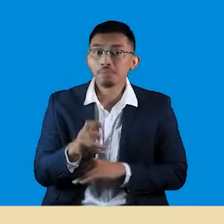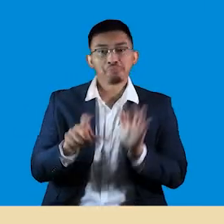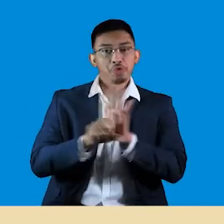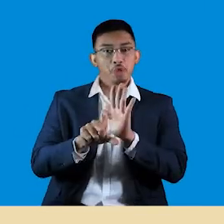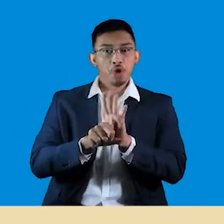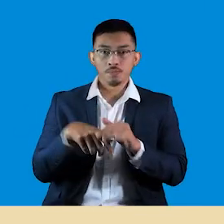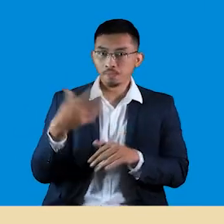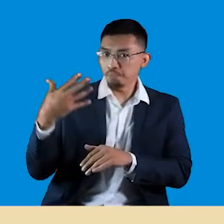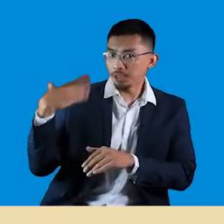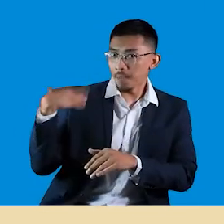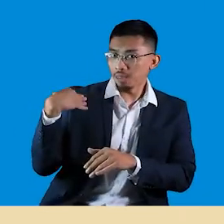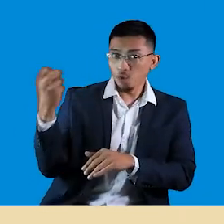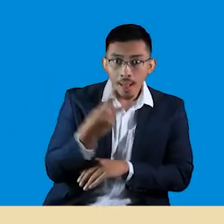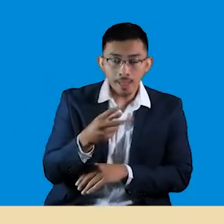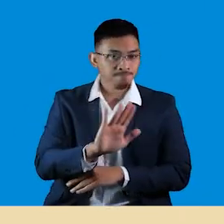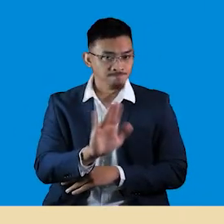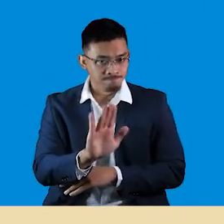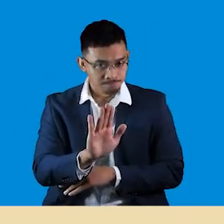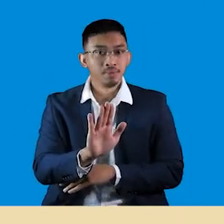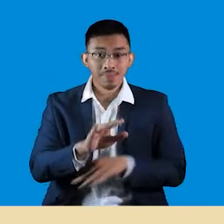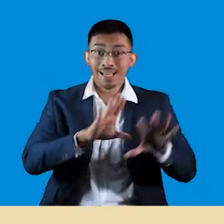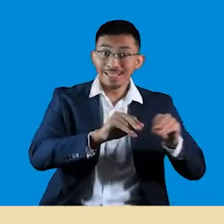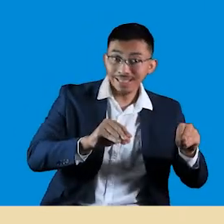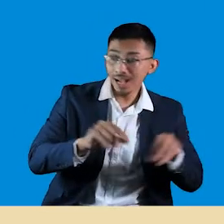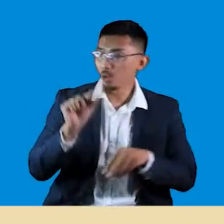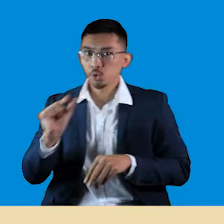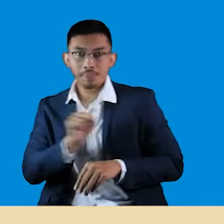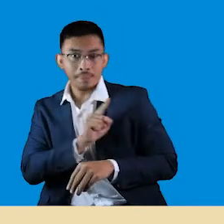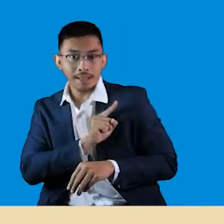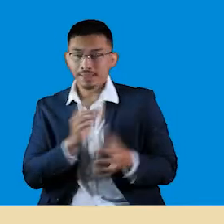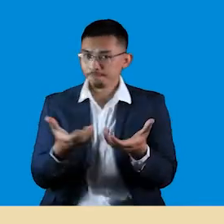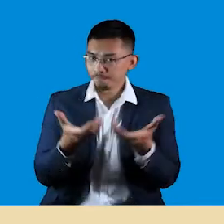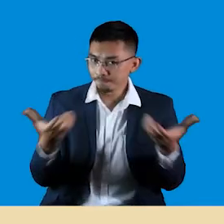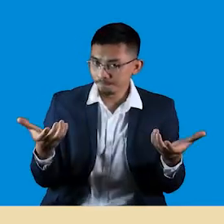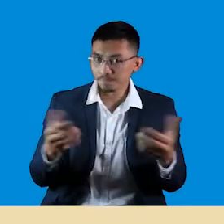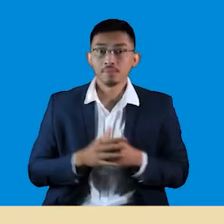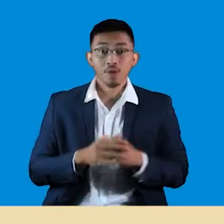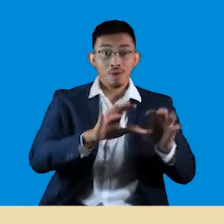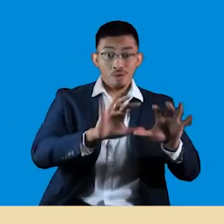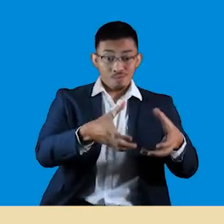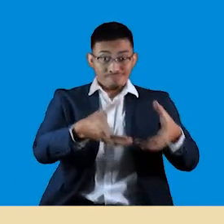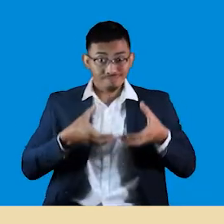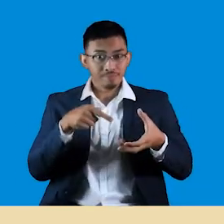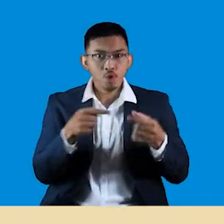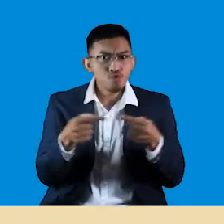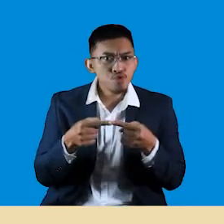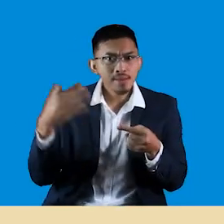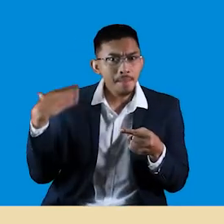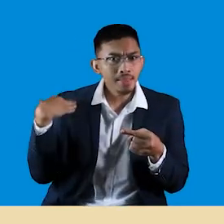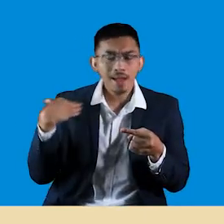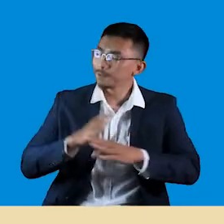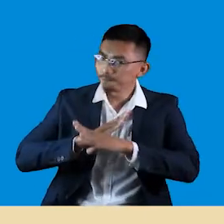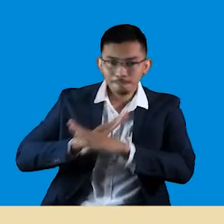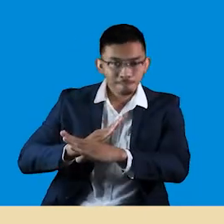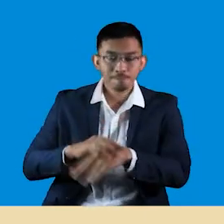menghindari rangkap jabatan, menjauhkan kepentingan pribadi dalam pelaksanaan tugas, menolak gratifikasi yang terkait jabatan, serta membatasi